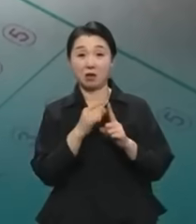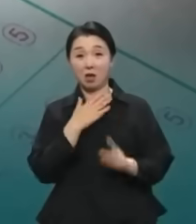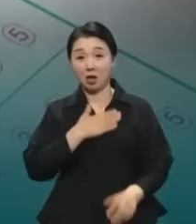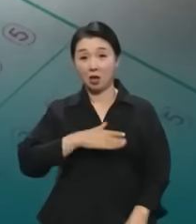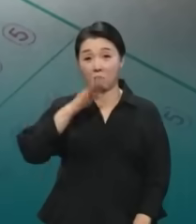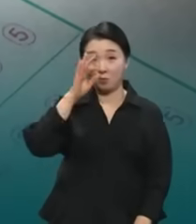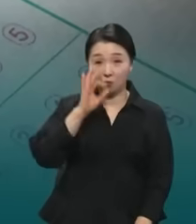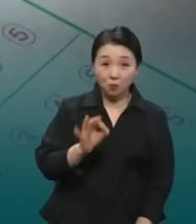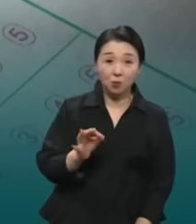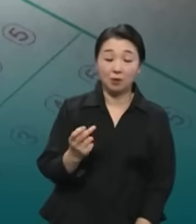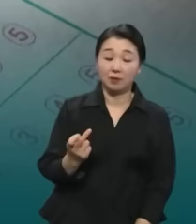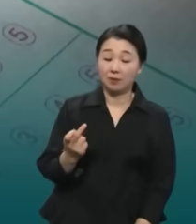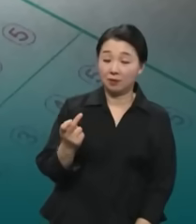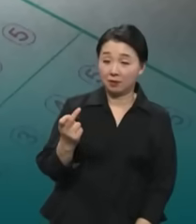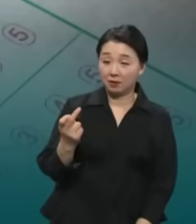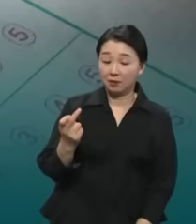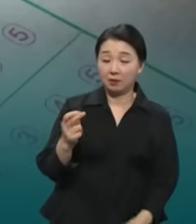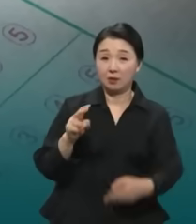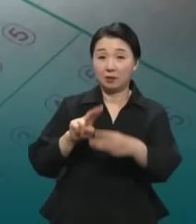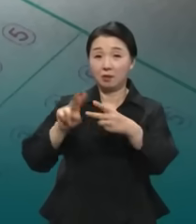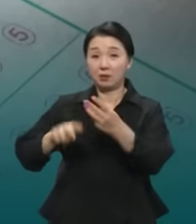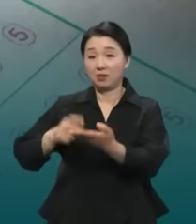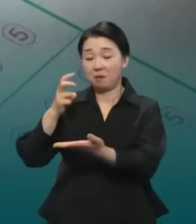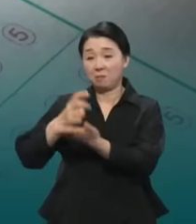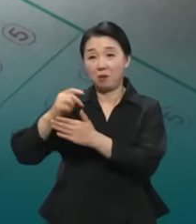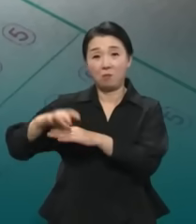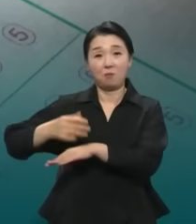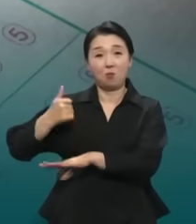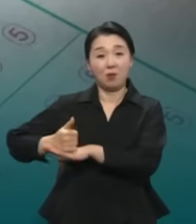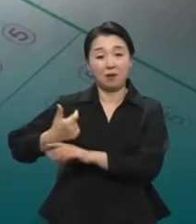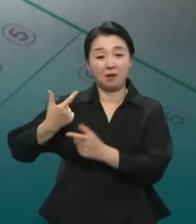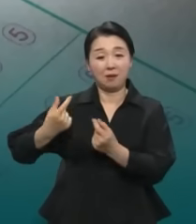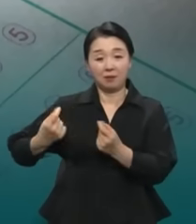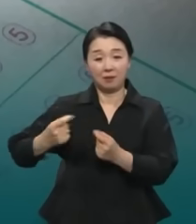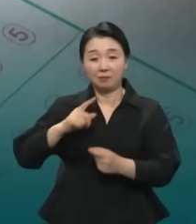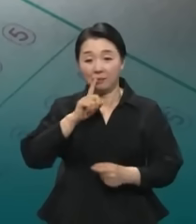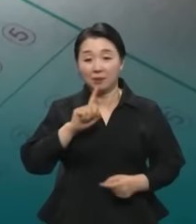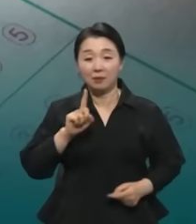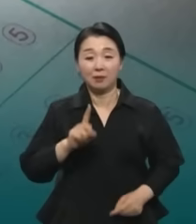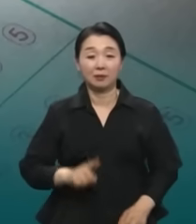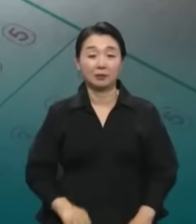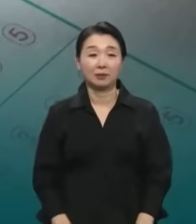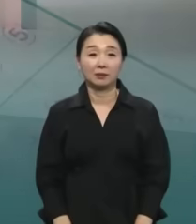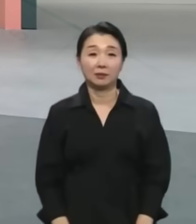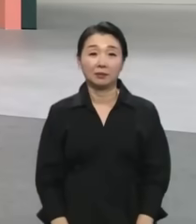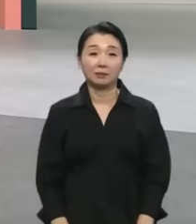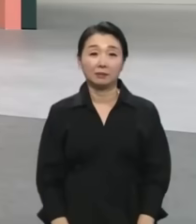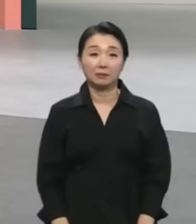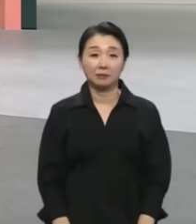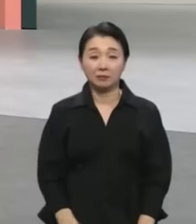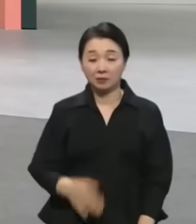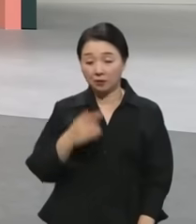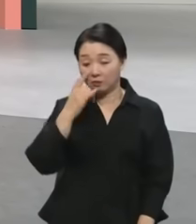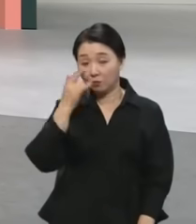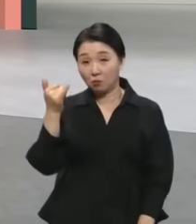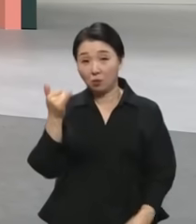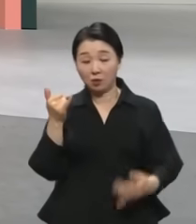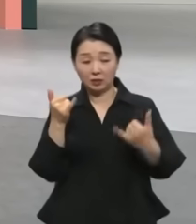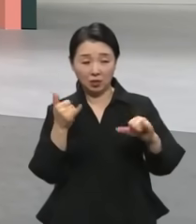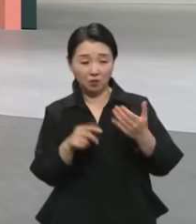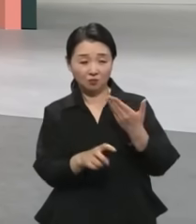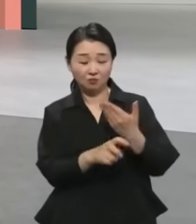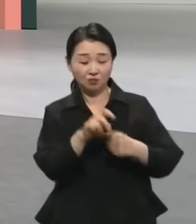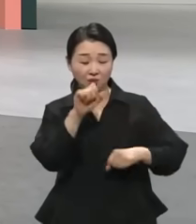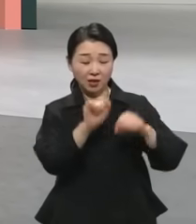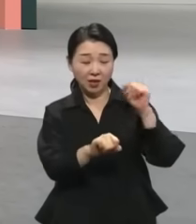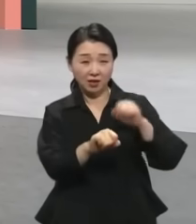알고 보니 형사법 재왕 이렇게 잡았는데요 무슨 얘기냐 그니까 얼마 전에 부모가 자녀의 부정행위를